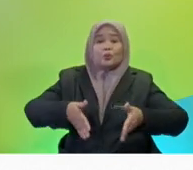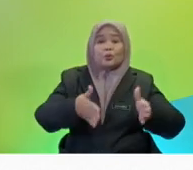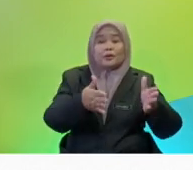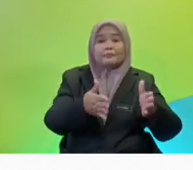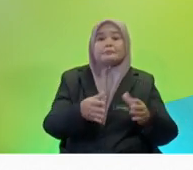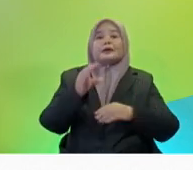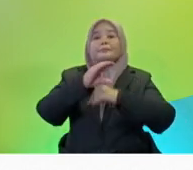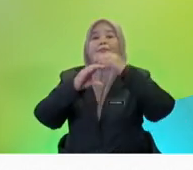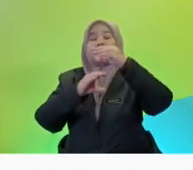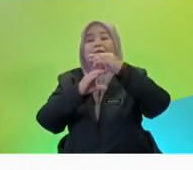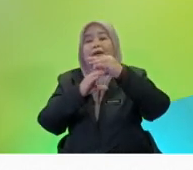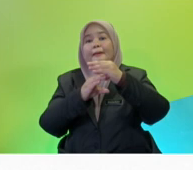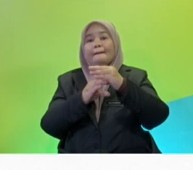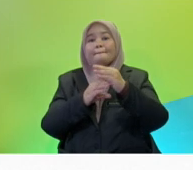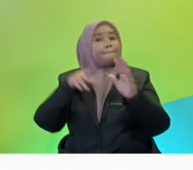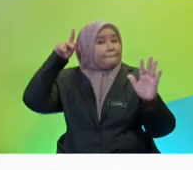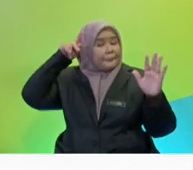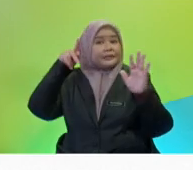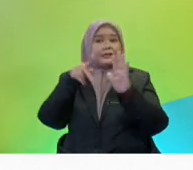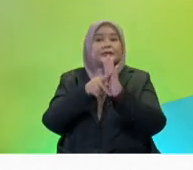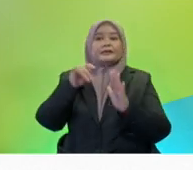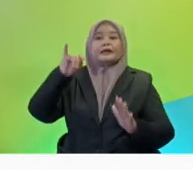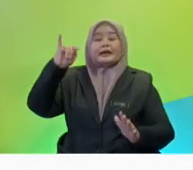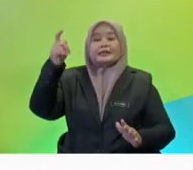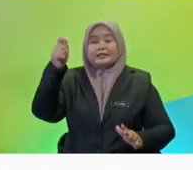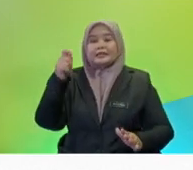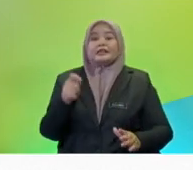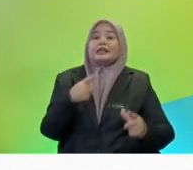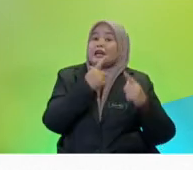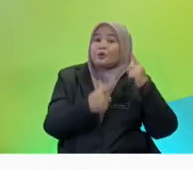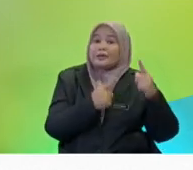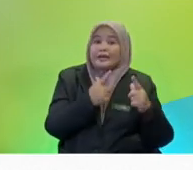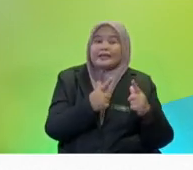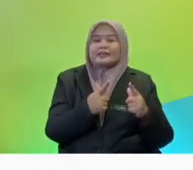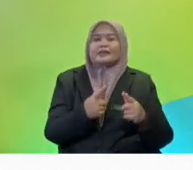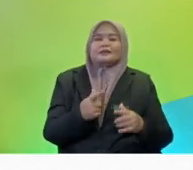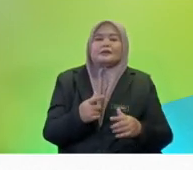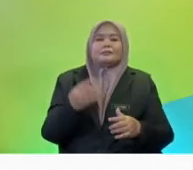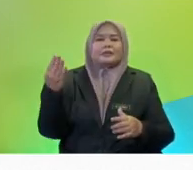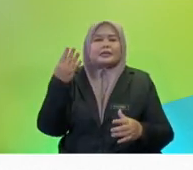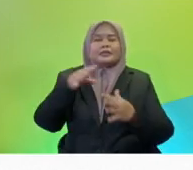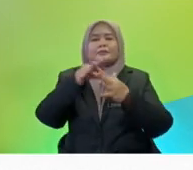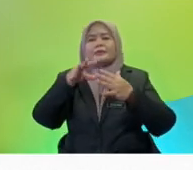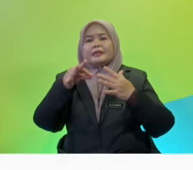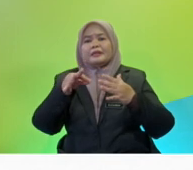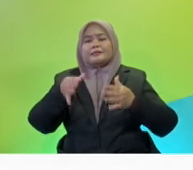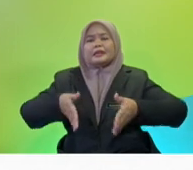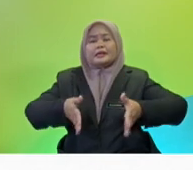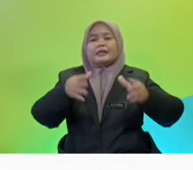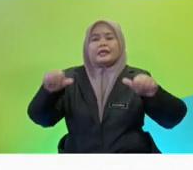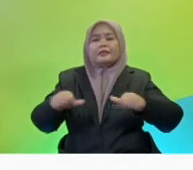membina petaiting Oke body jadi lakunan Oke dan biasanya kita memilih untuk menjalankan